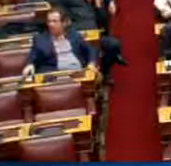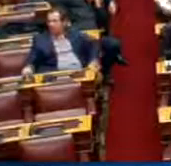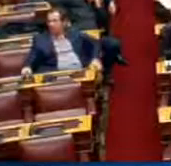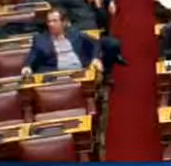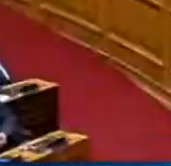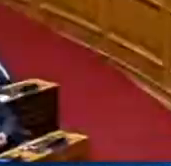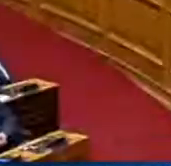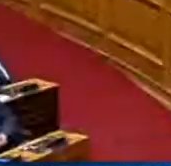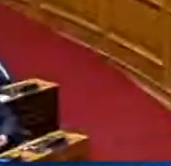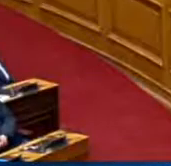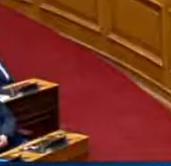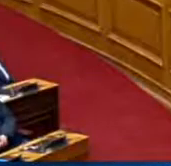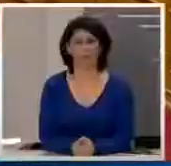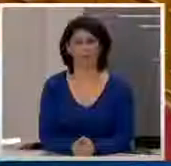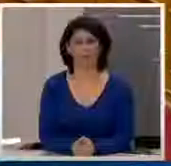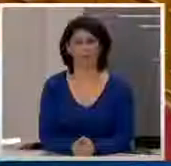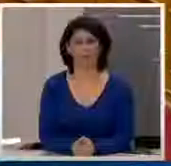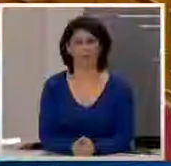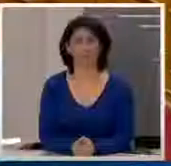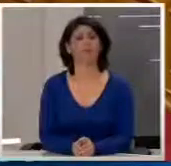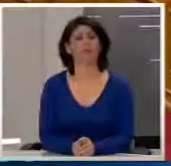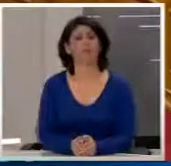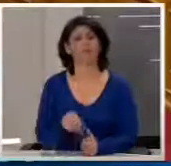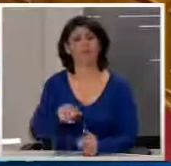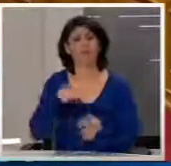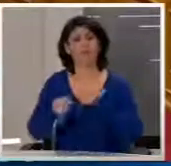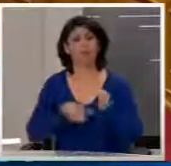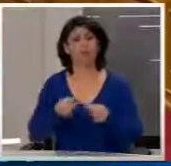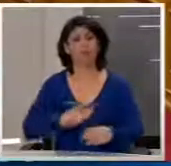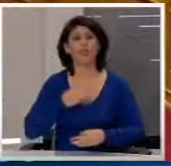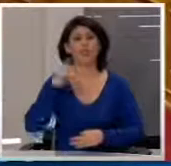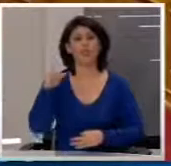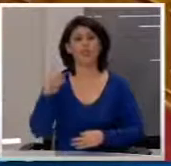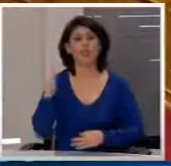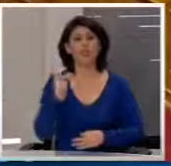Το λόγο έχει ο κοινοβουλευτικός εκπρόσωπος της Νέας Δημοκρατίας, ο κύριος Δένδιας.